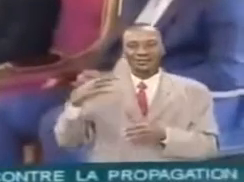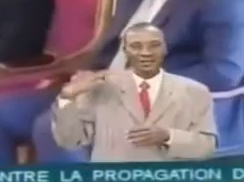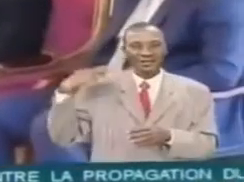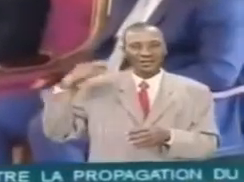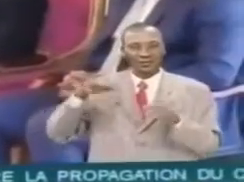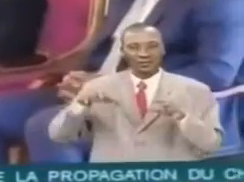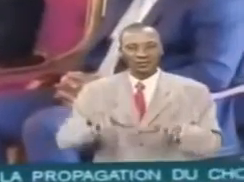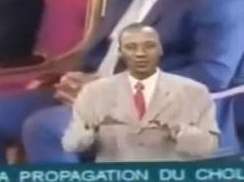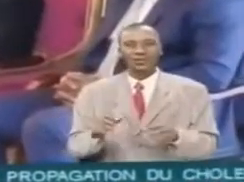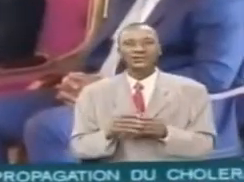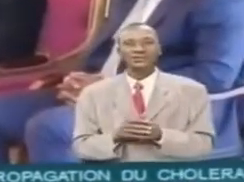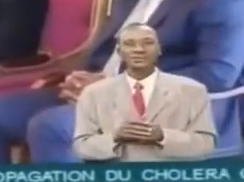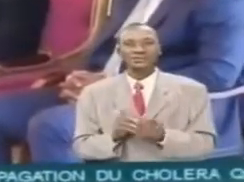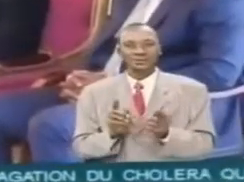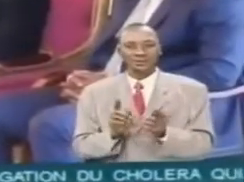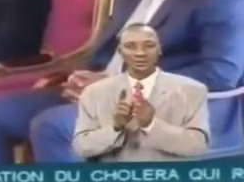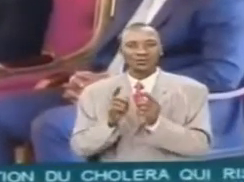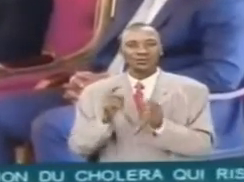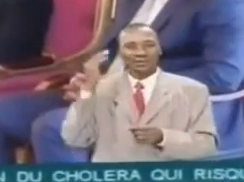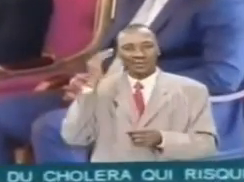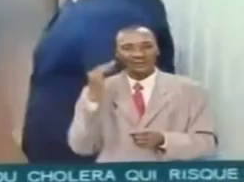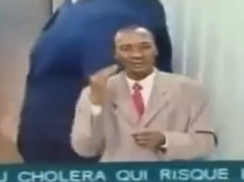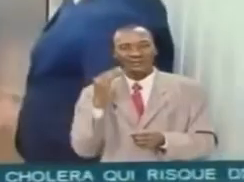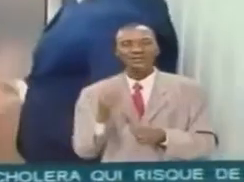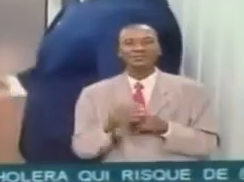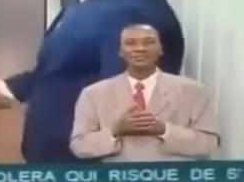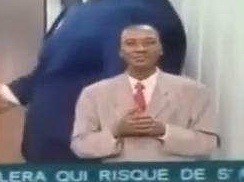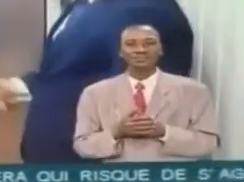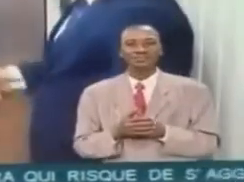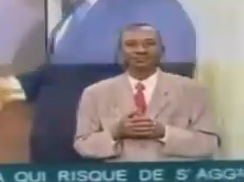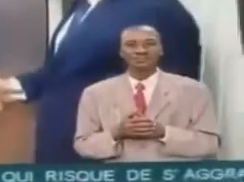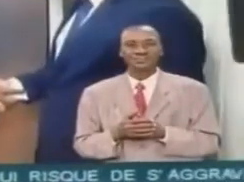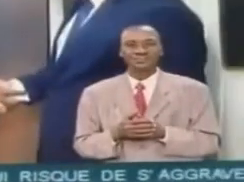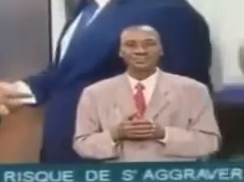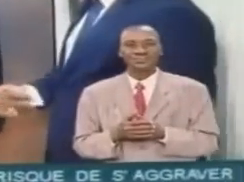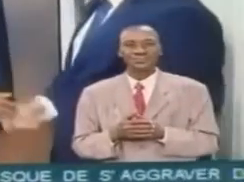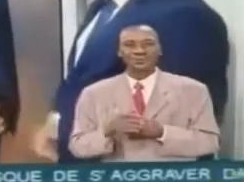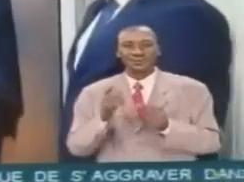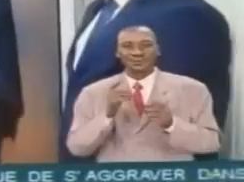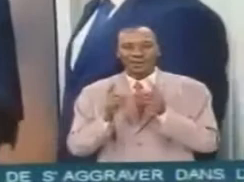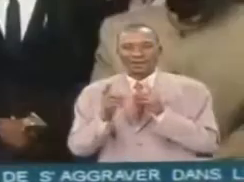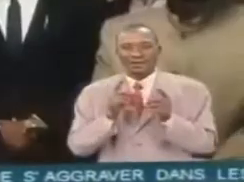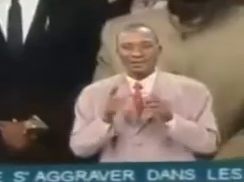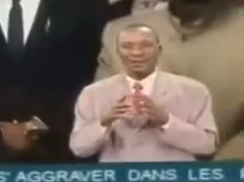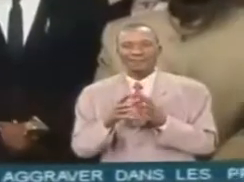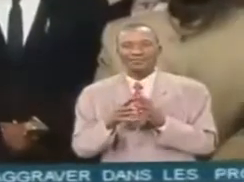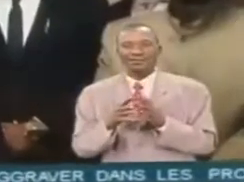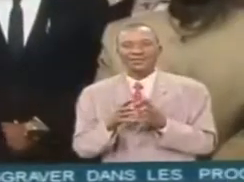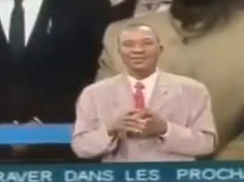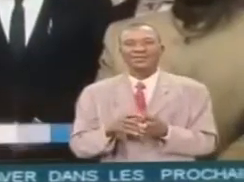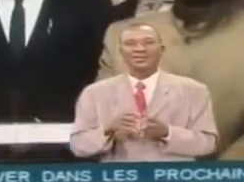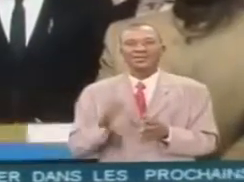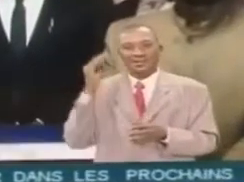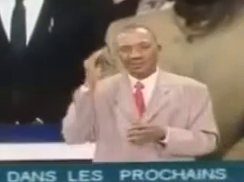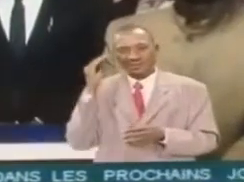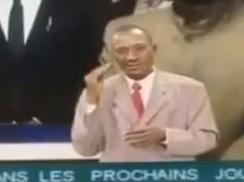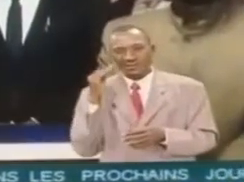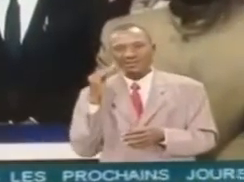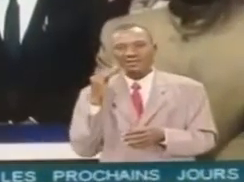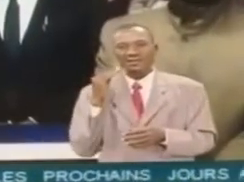relevé quelques incohérences qu'il est venu partager avec le patron de la diplomatie congolaise. Nous avons demandé à son